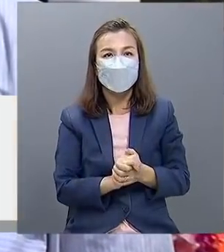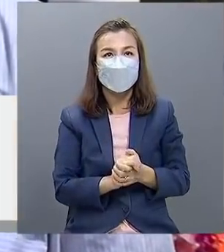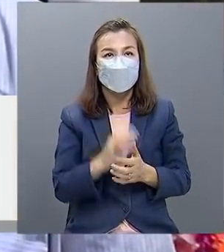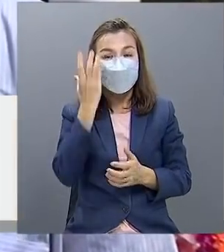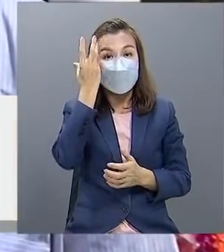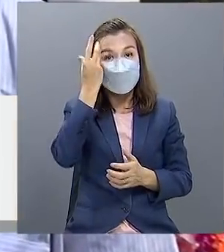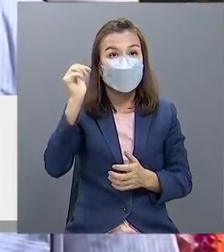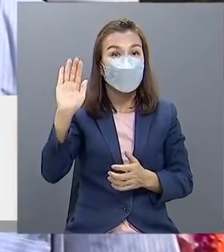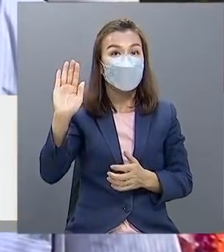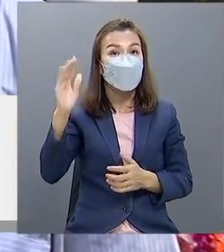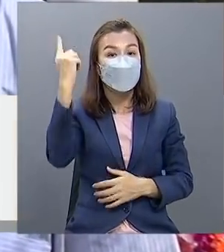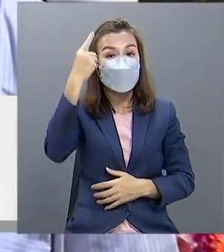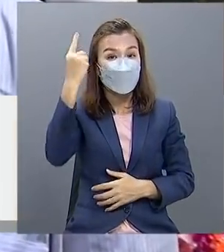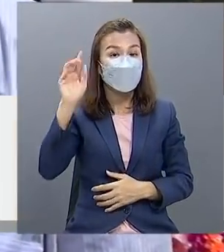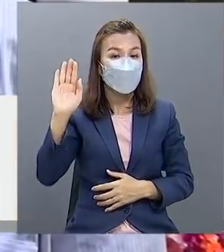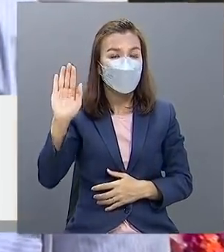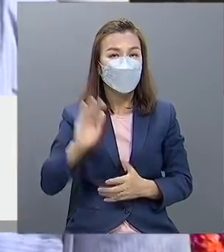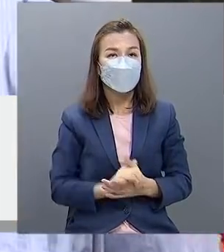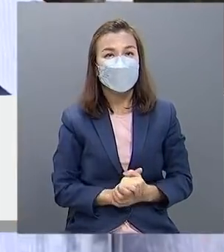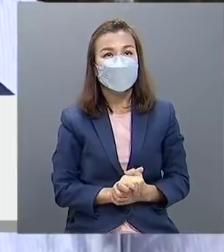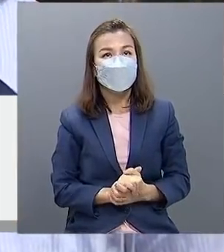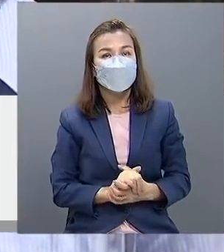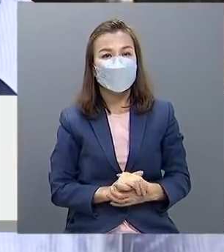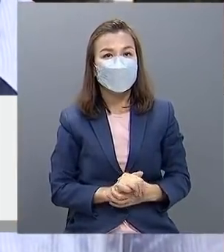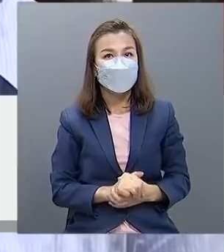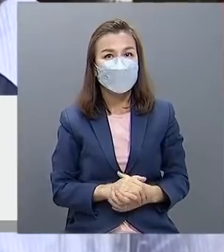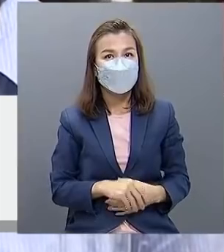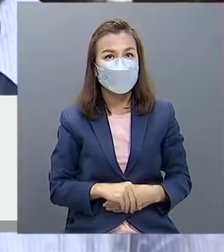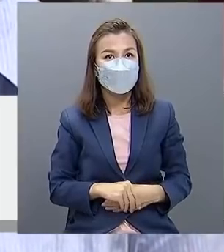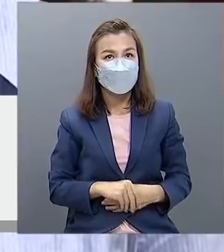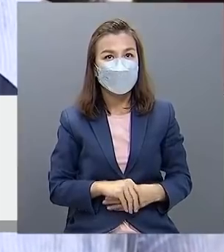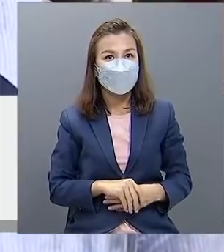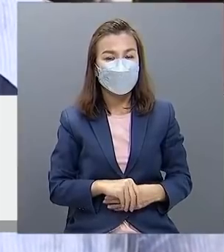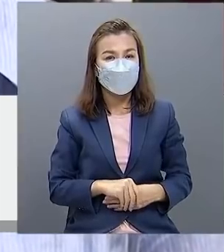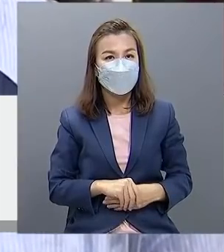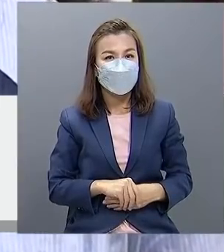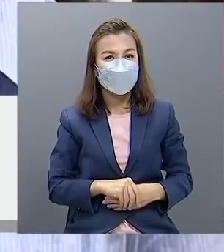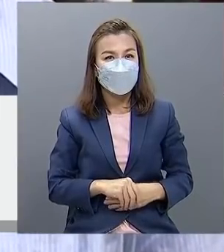to come in but when we came the hotel arranged everything and it was quite simple